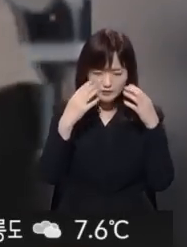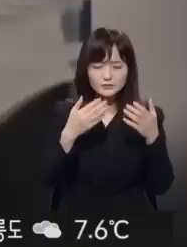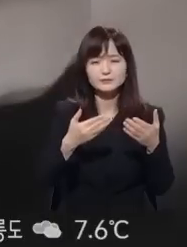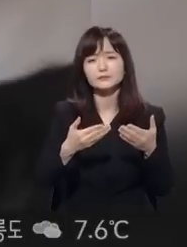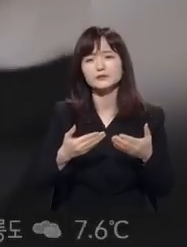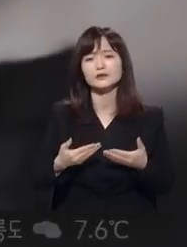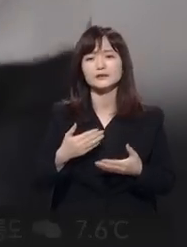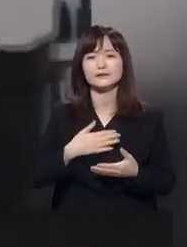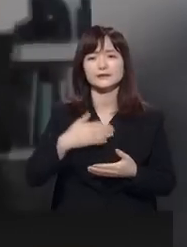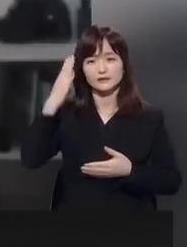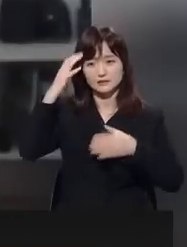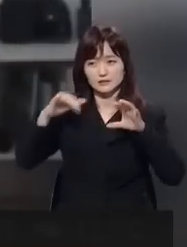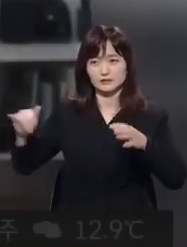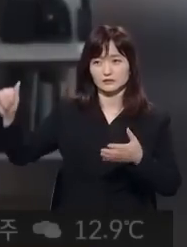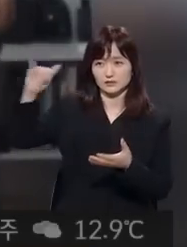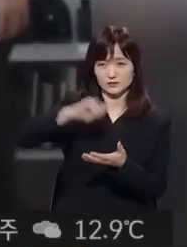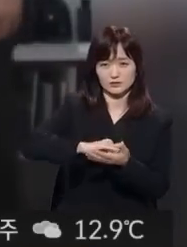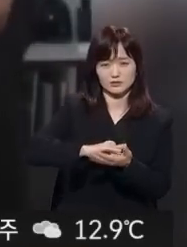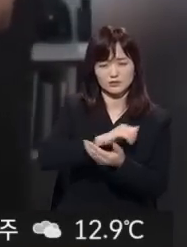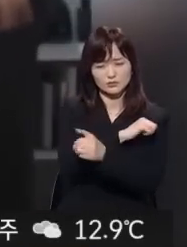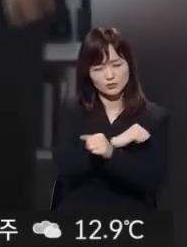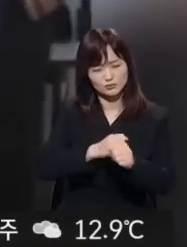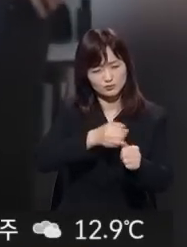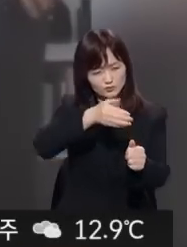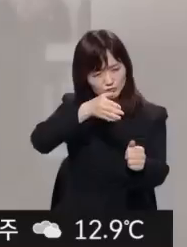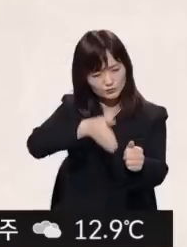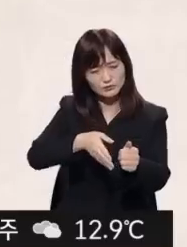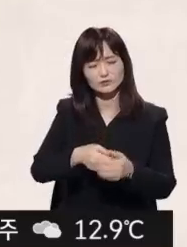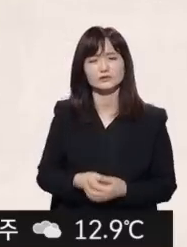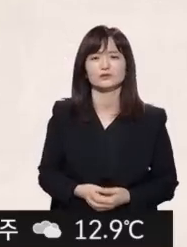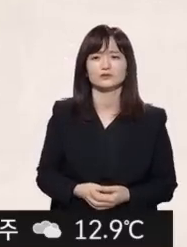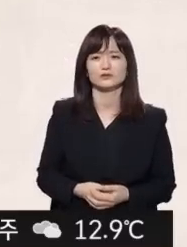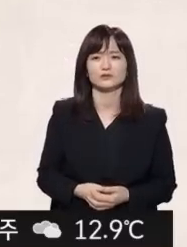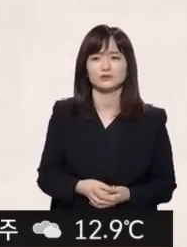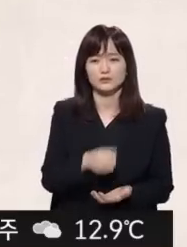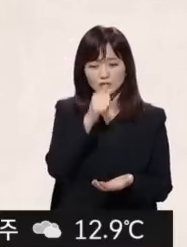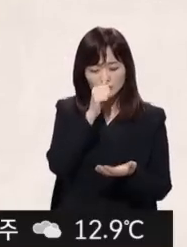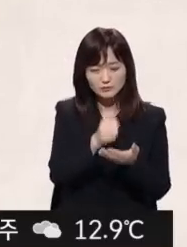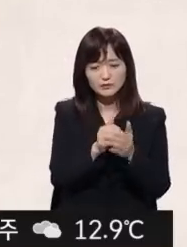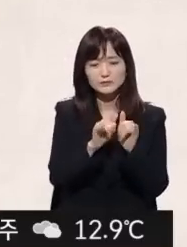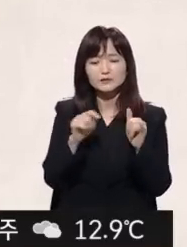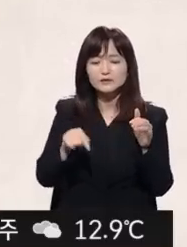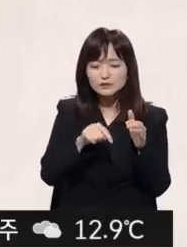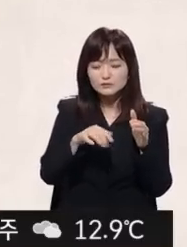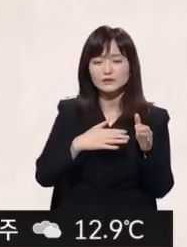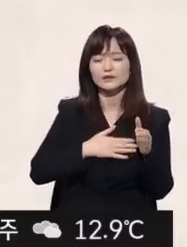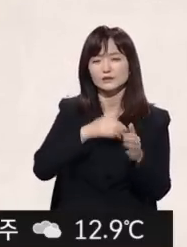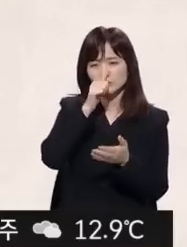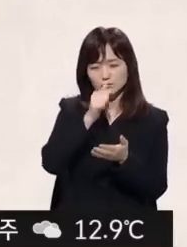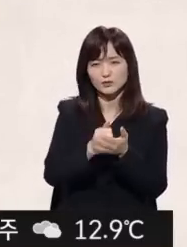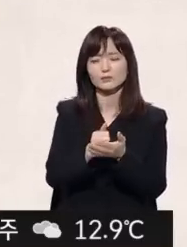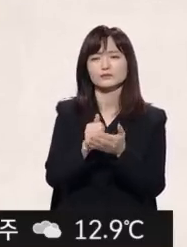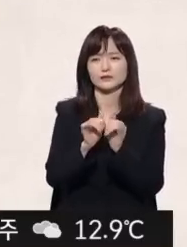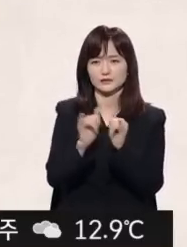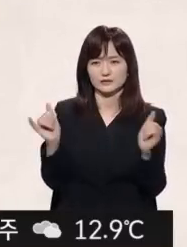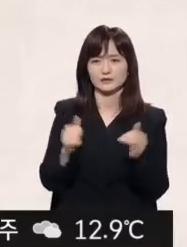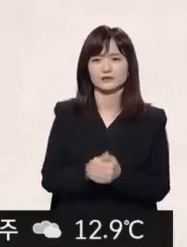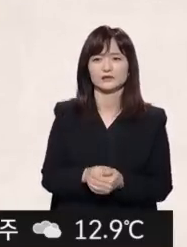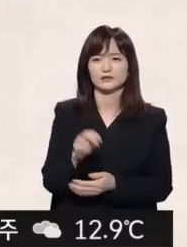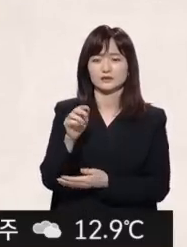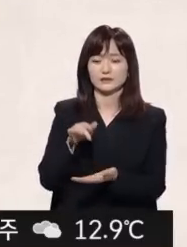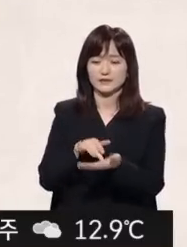그렇기 때문에 내가 한국에 들어가서 용서를 구하겠다고 하면서 범죄자 중에 나도 범죄자다 그러니까 내가이 약을 보게 해 가지고 처벌을